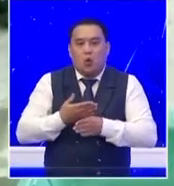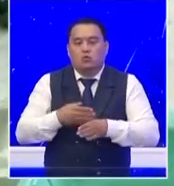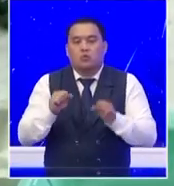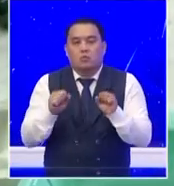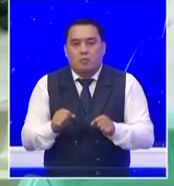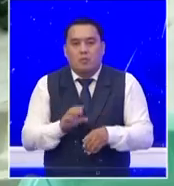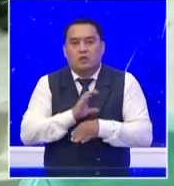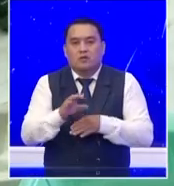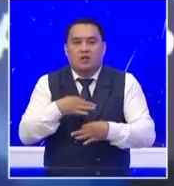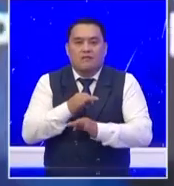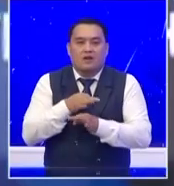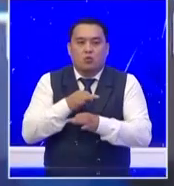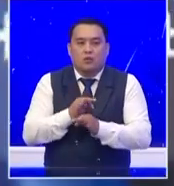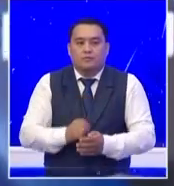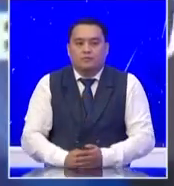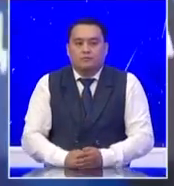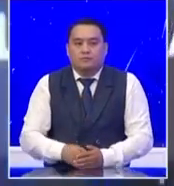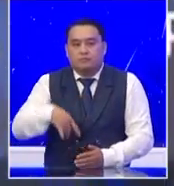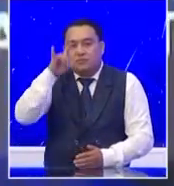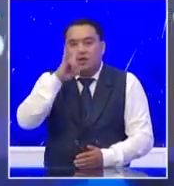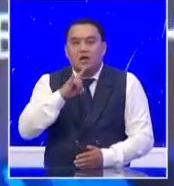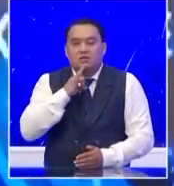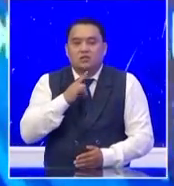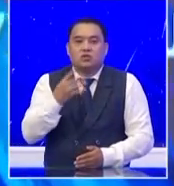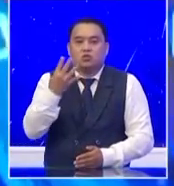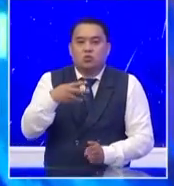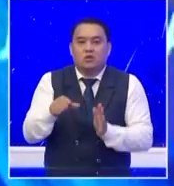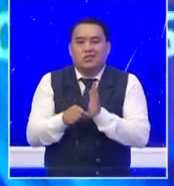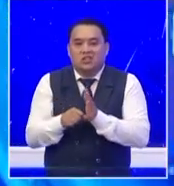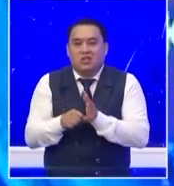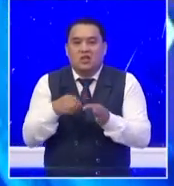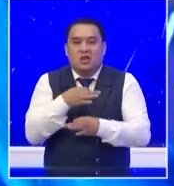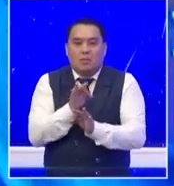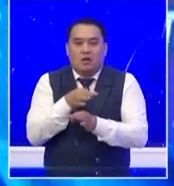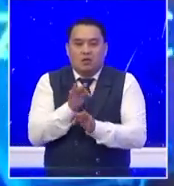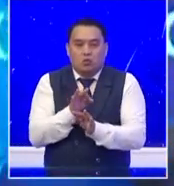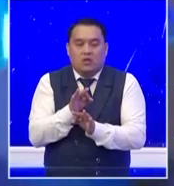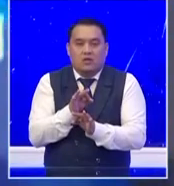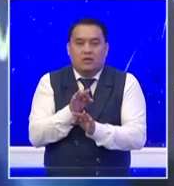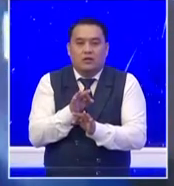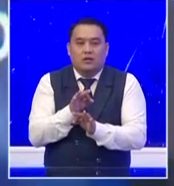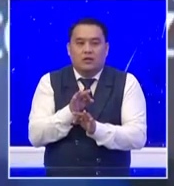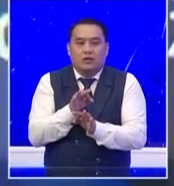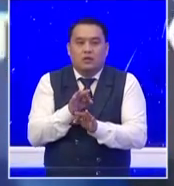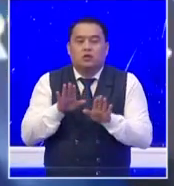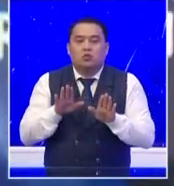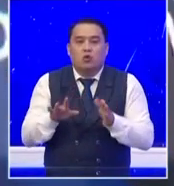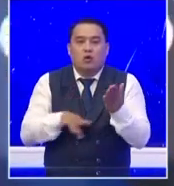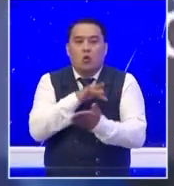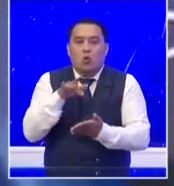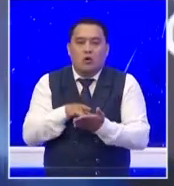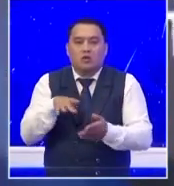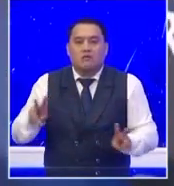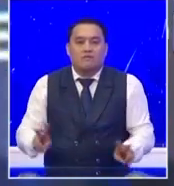бизнесменами поставляются лаборатории. В Казахстане сегодня функционирует 46 диагностических лабораторий. Только в городе